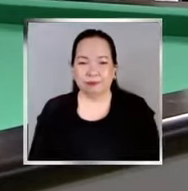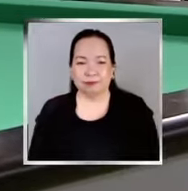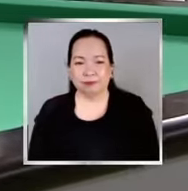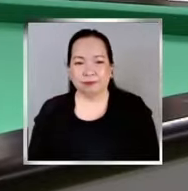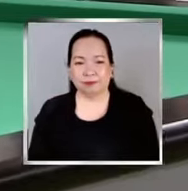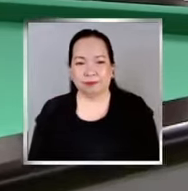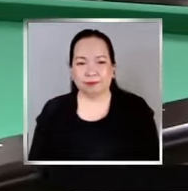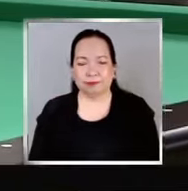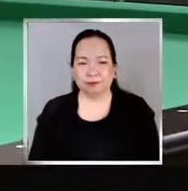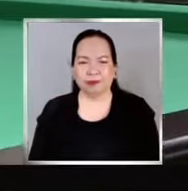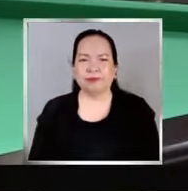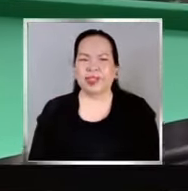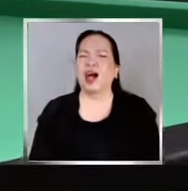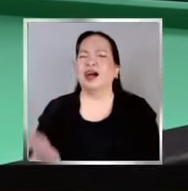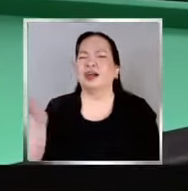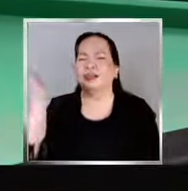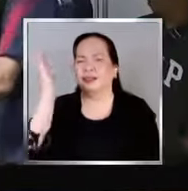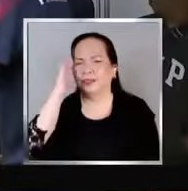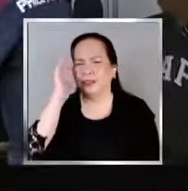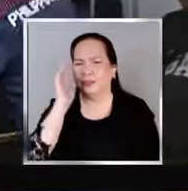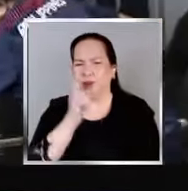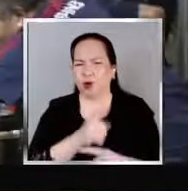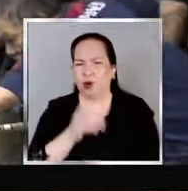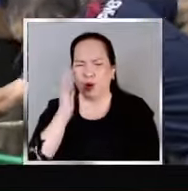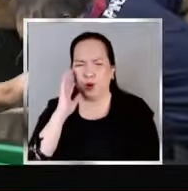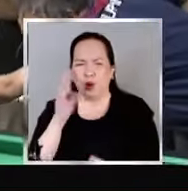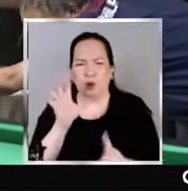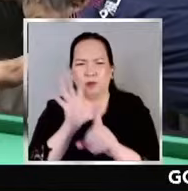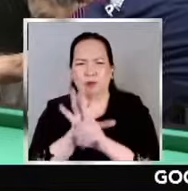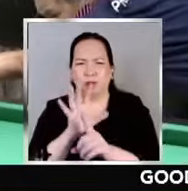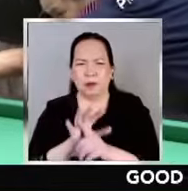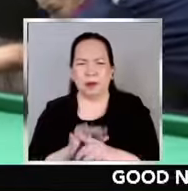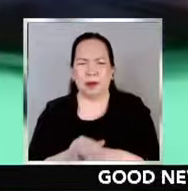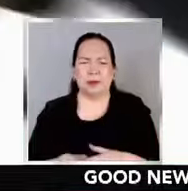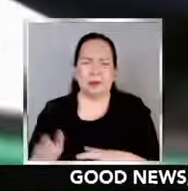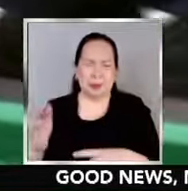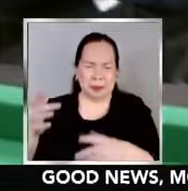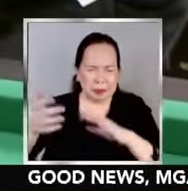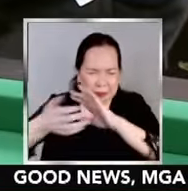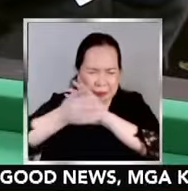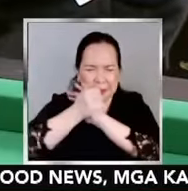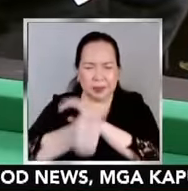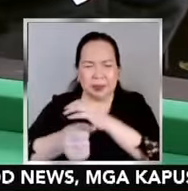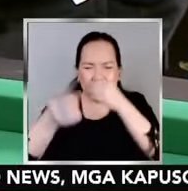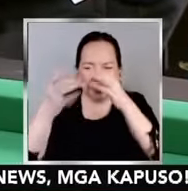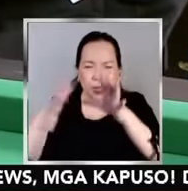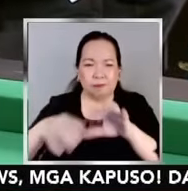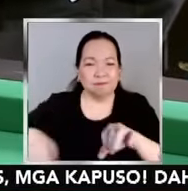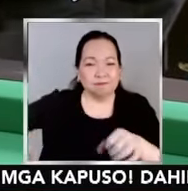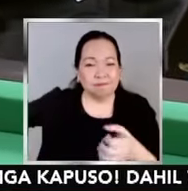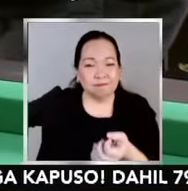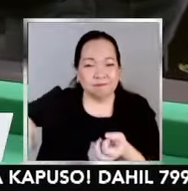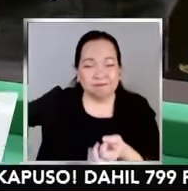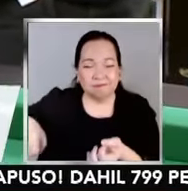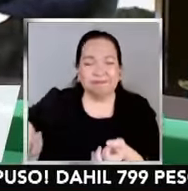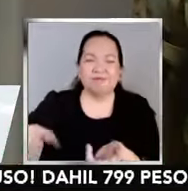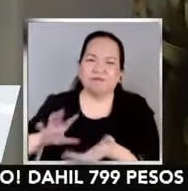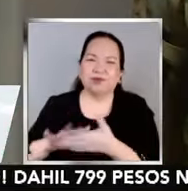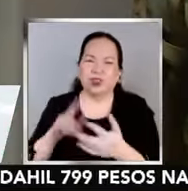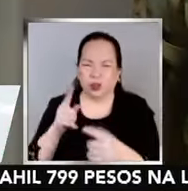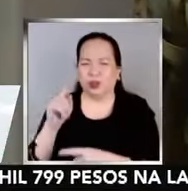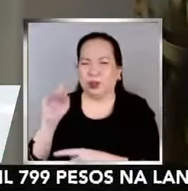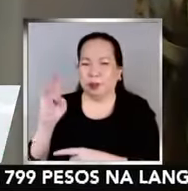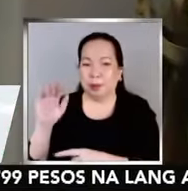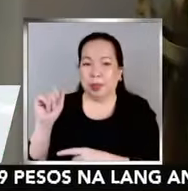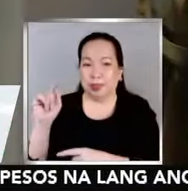Wala nang duda kung sino ang itinuturing na greatest of all time ng billiards. Walang iba kundi si Efren Bata Reyes